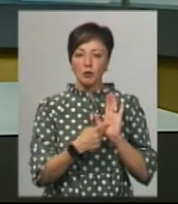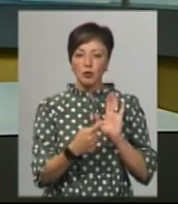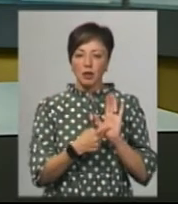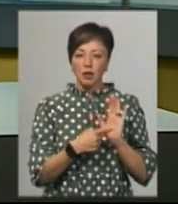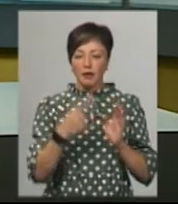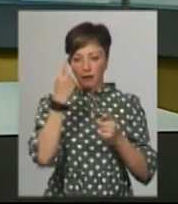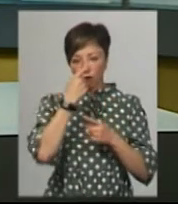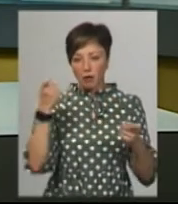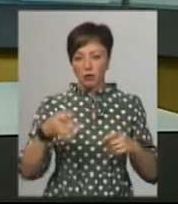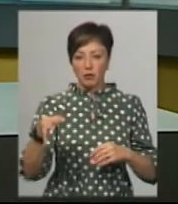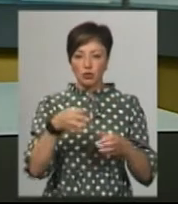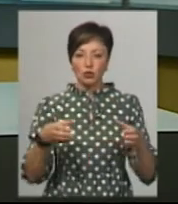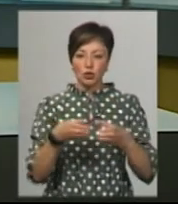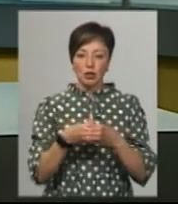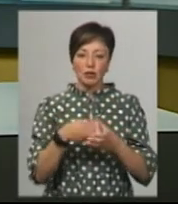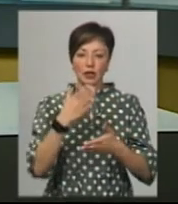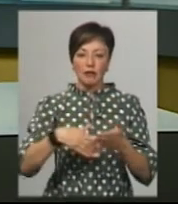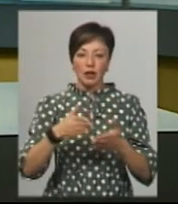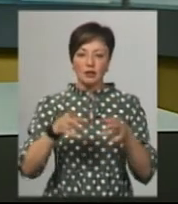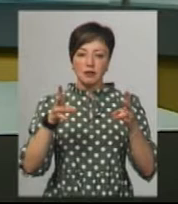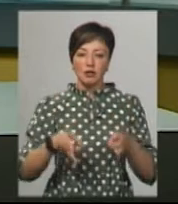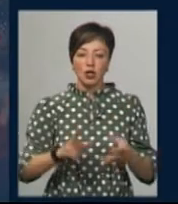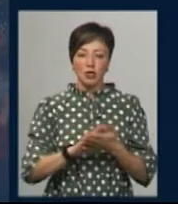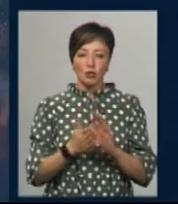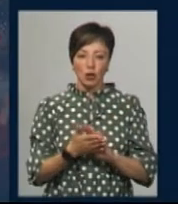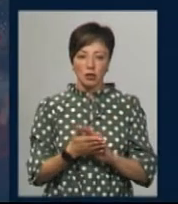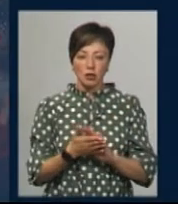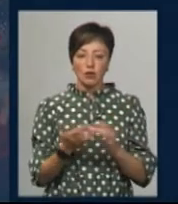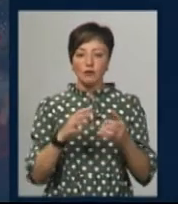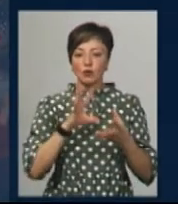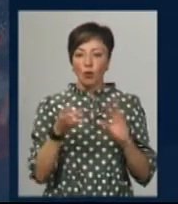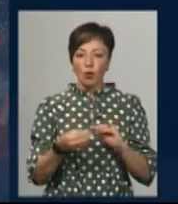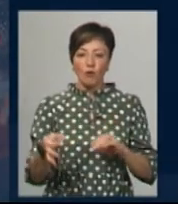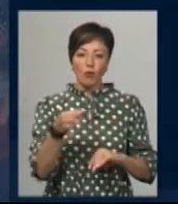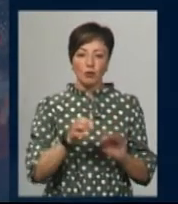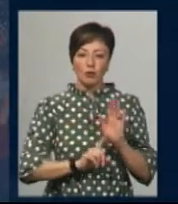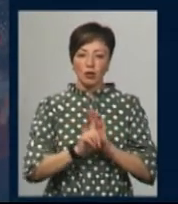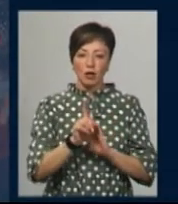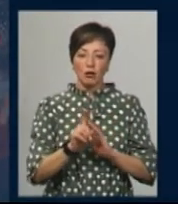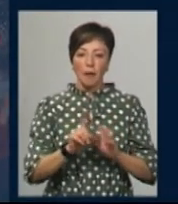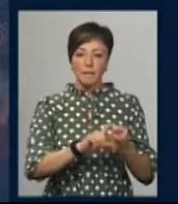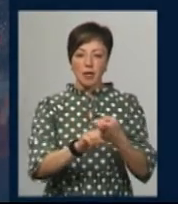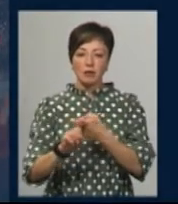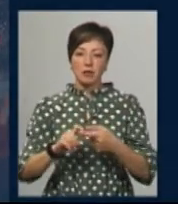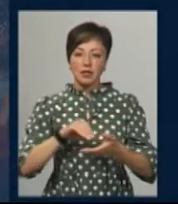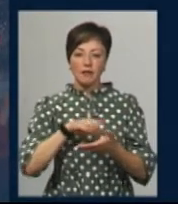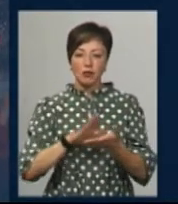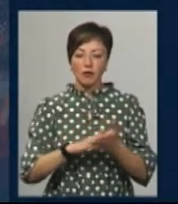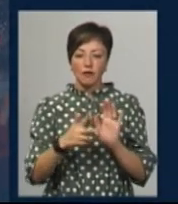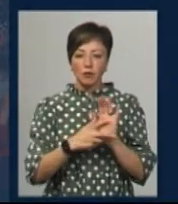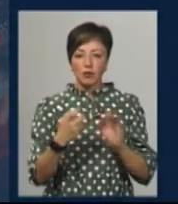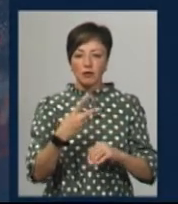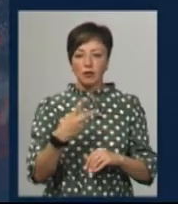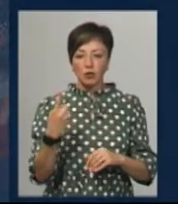посиланням на інформацію обласного штабу з ліквідації надзвичайної ситуації. Всього в області від початку пандемії зафіксовано